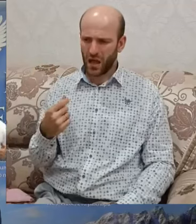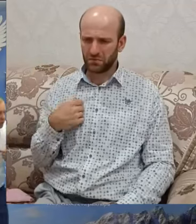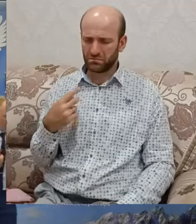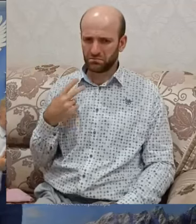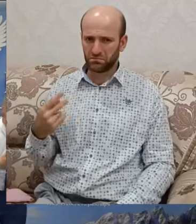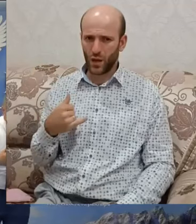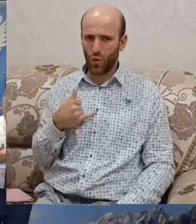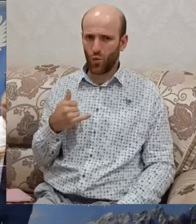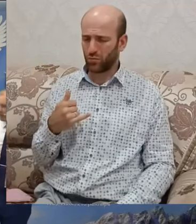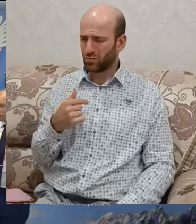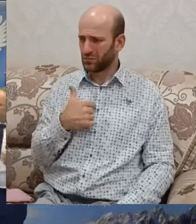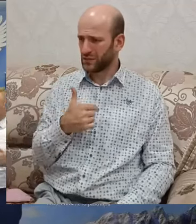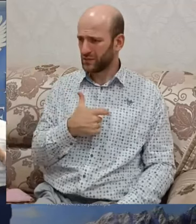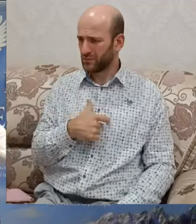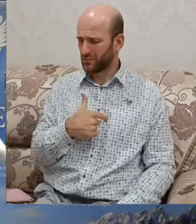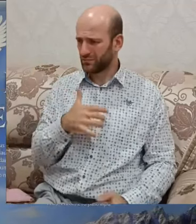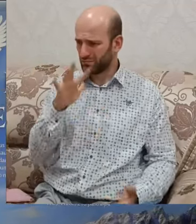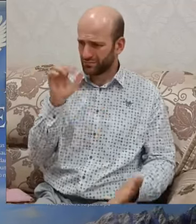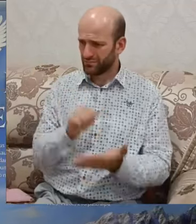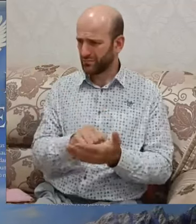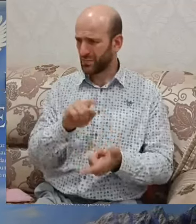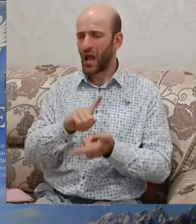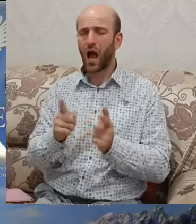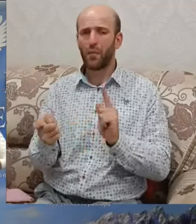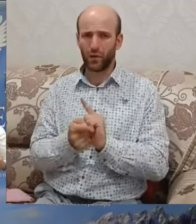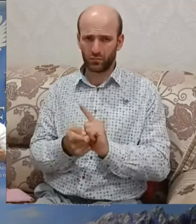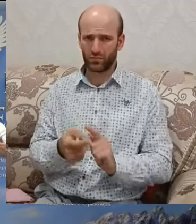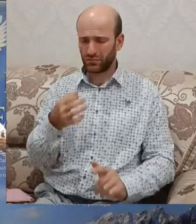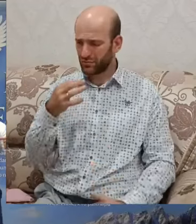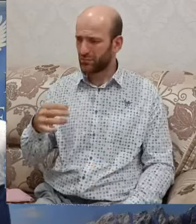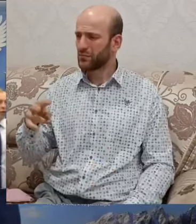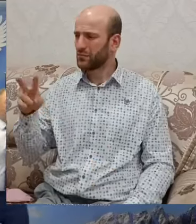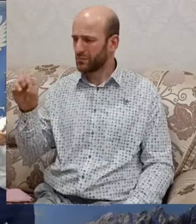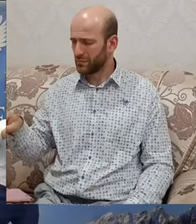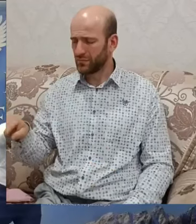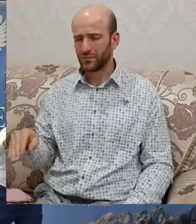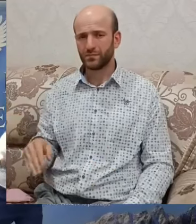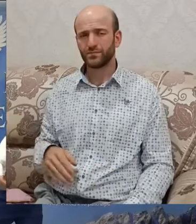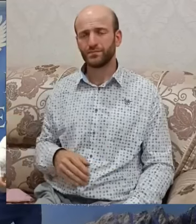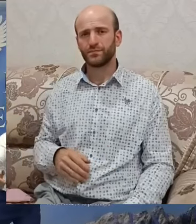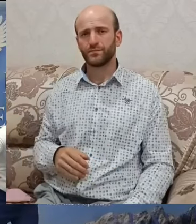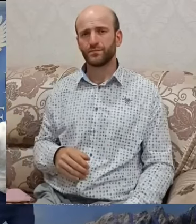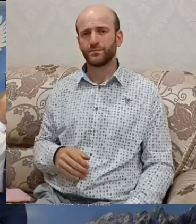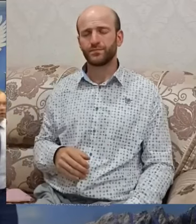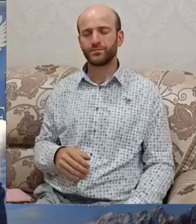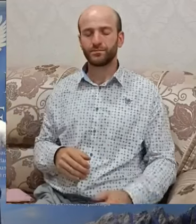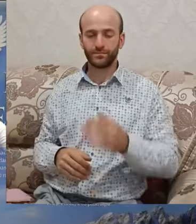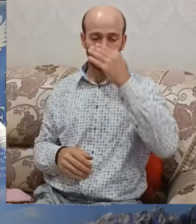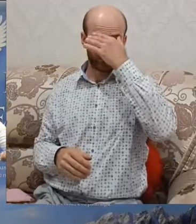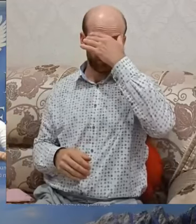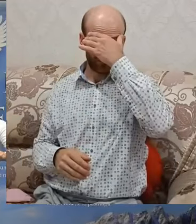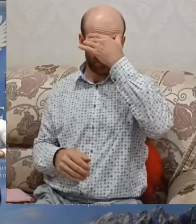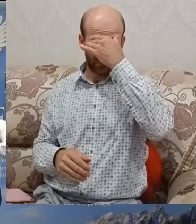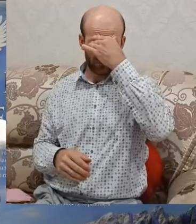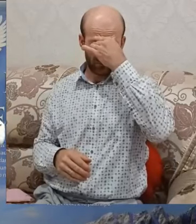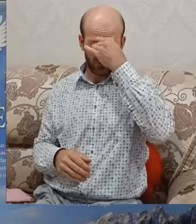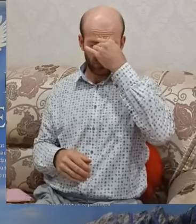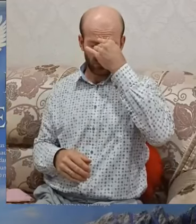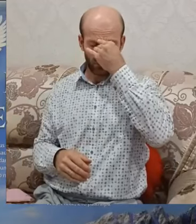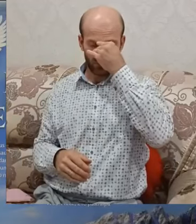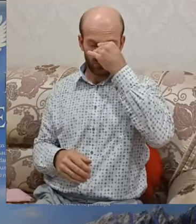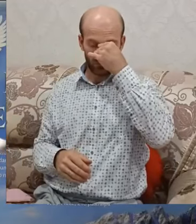mane формує. Она формирует меня. Ji формує тебе. Она формирует тебя. Ir turi формувати labiau. И должна формировать Уж